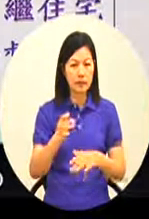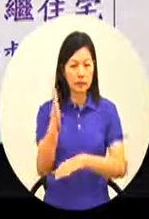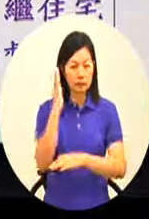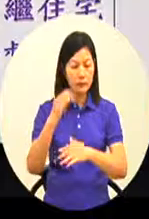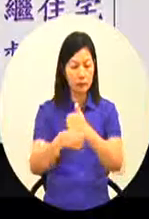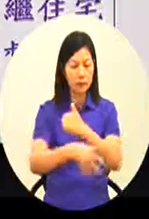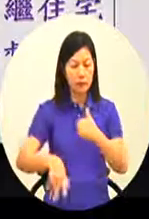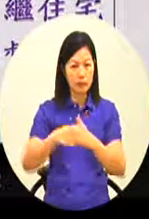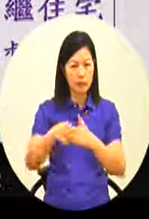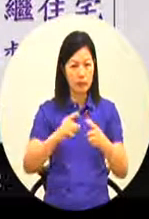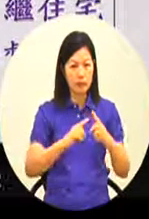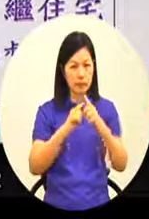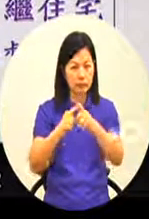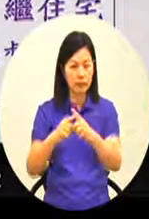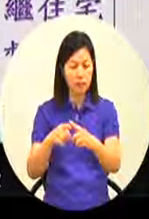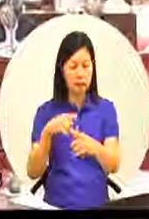手。